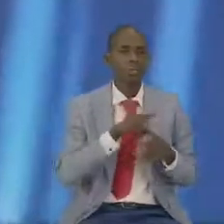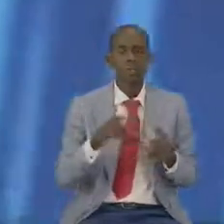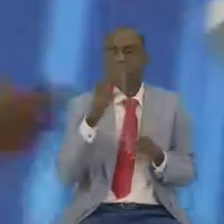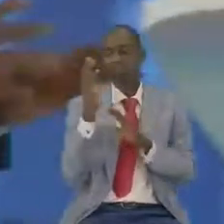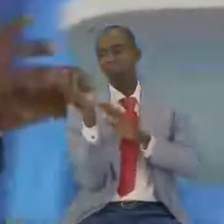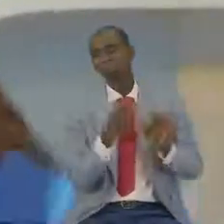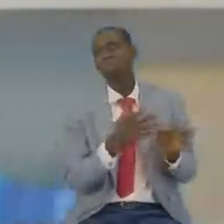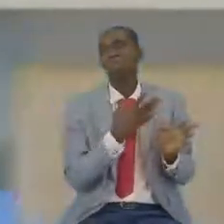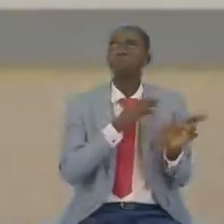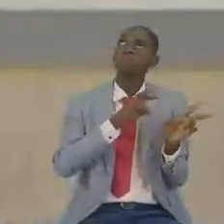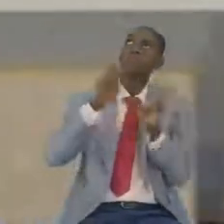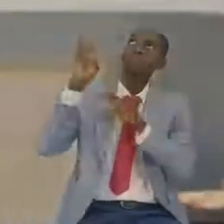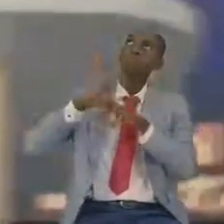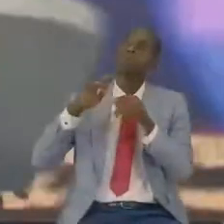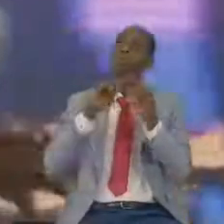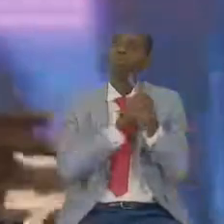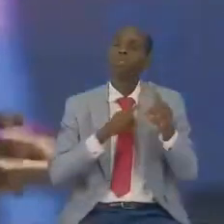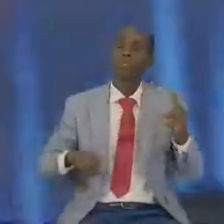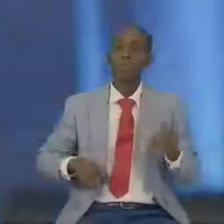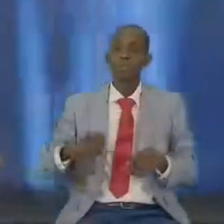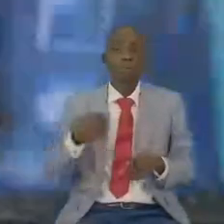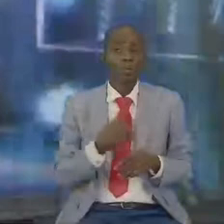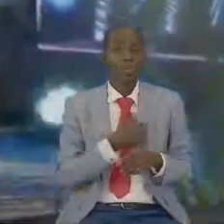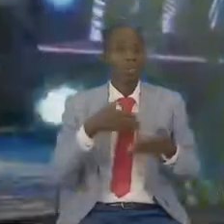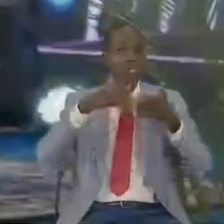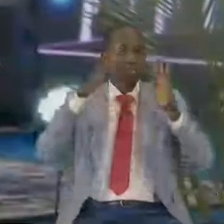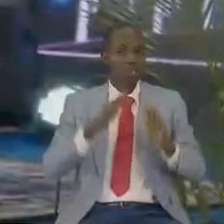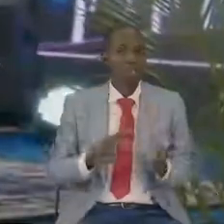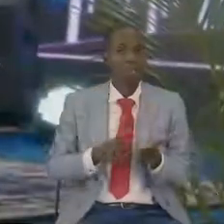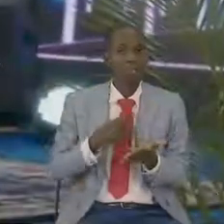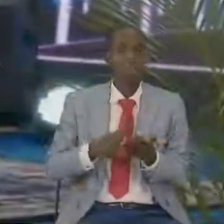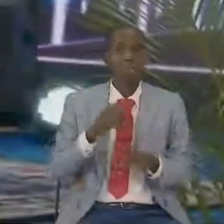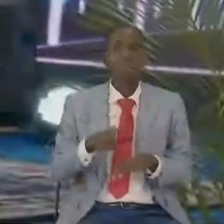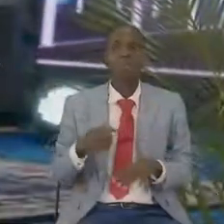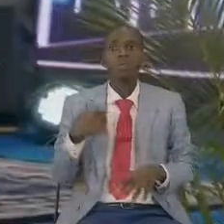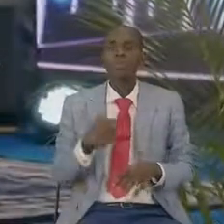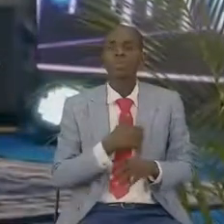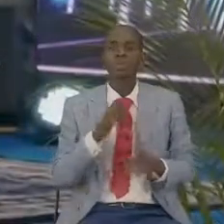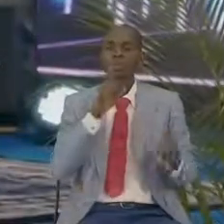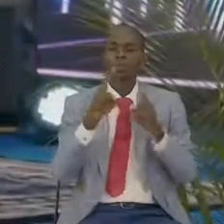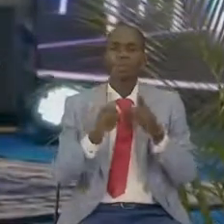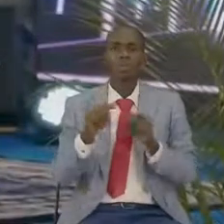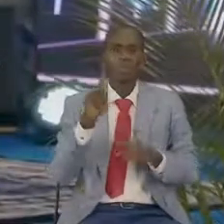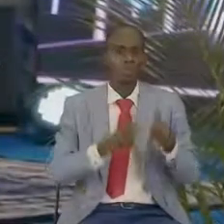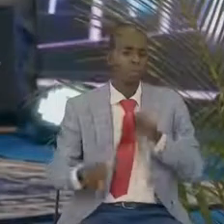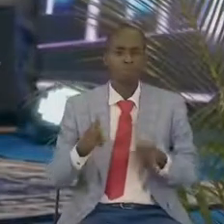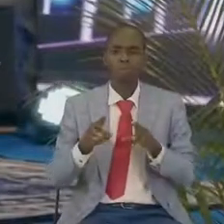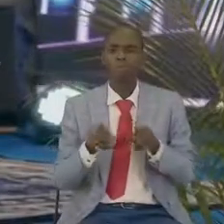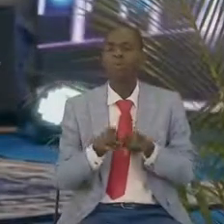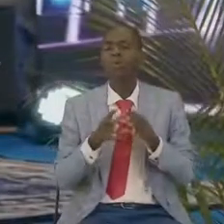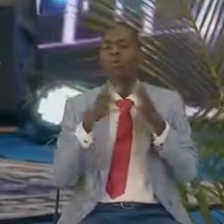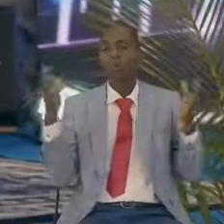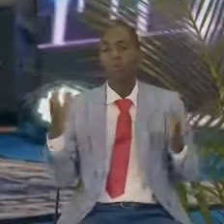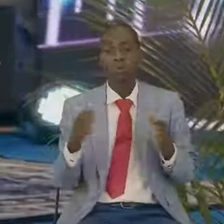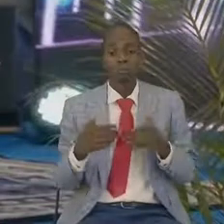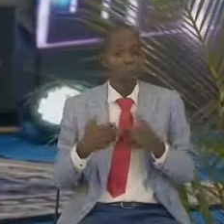l'Éternel. Et les problèmes, en tant que dirigeant, parfois, nous parlons aux membres trop, de trop. Laissez-les,